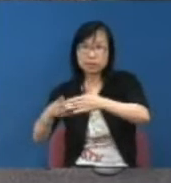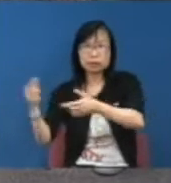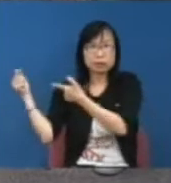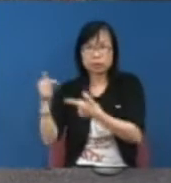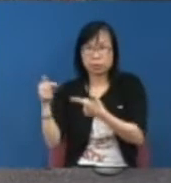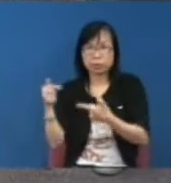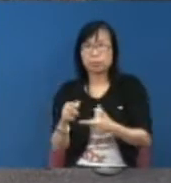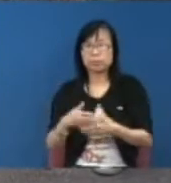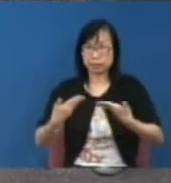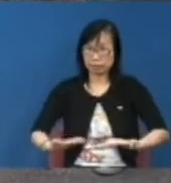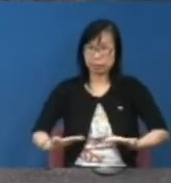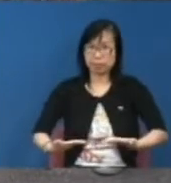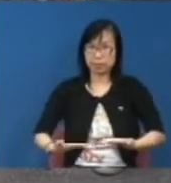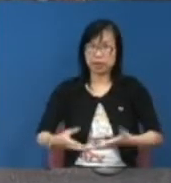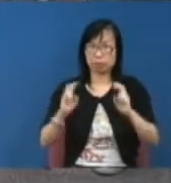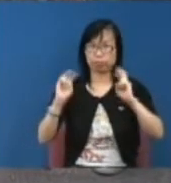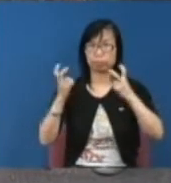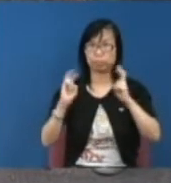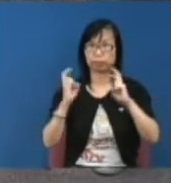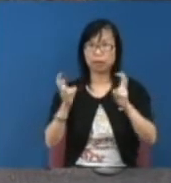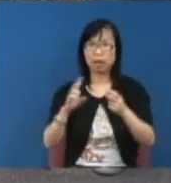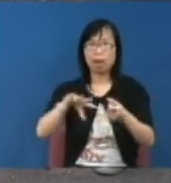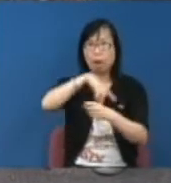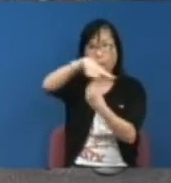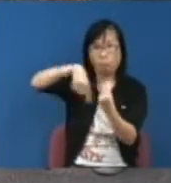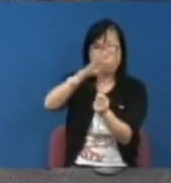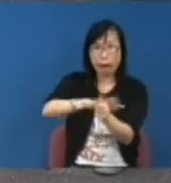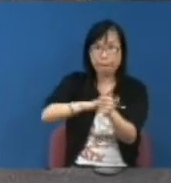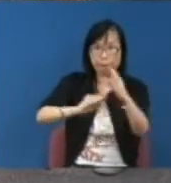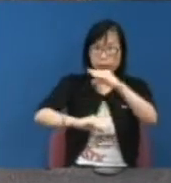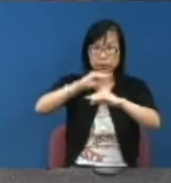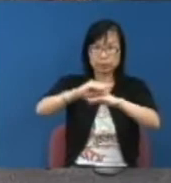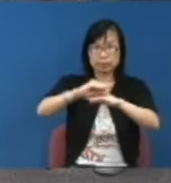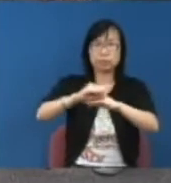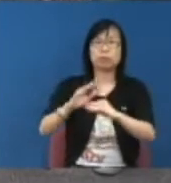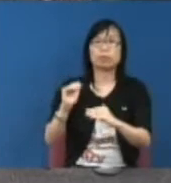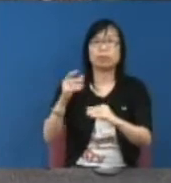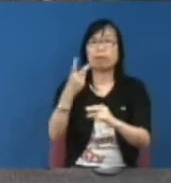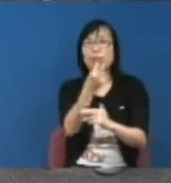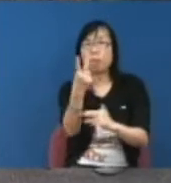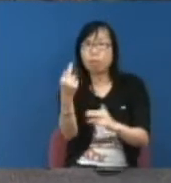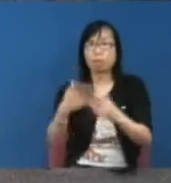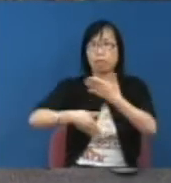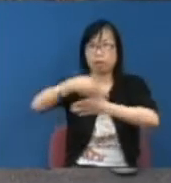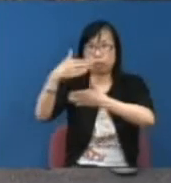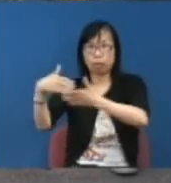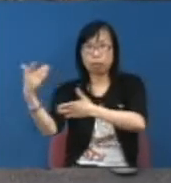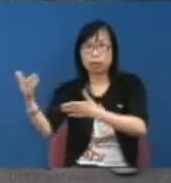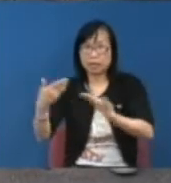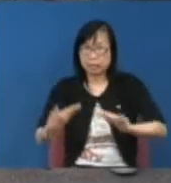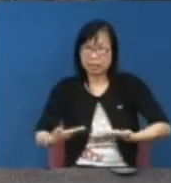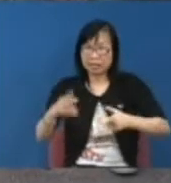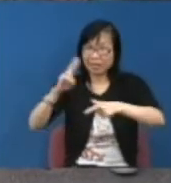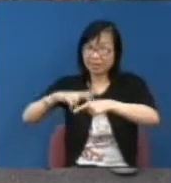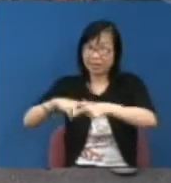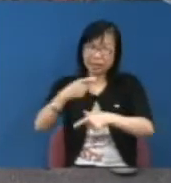篇啦。咁今日咧我哋嘅主題係講環保建築，即係亦都係可能講嘅綠化村屋啊各方面。咁今日咧介